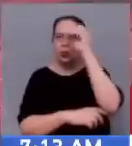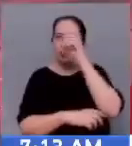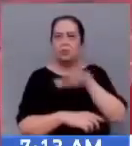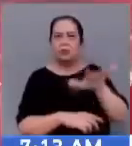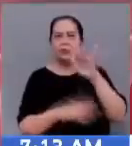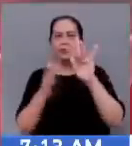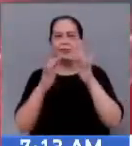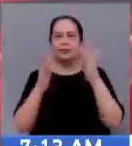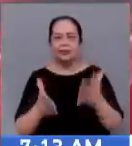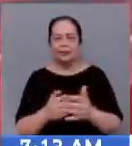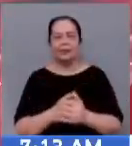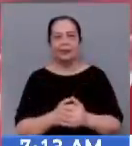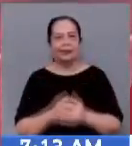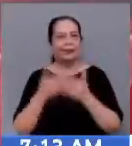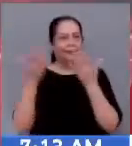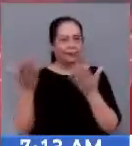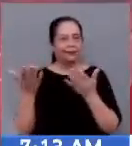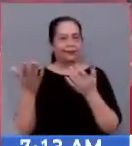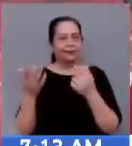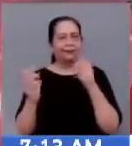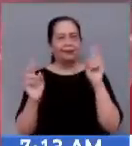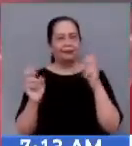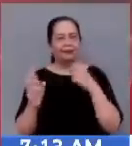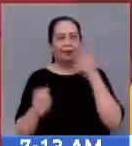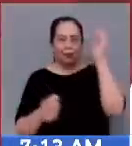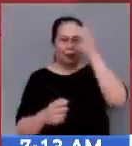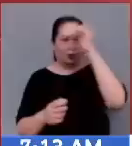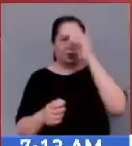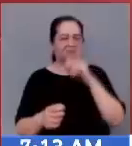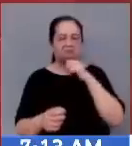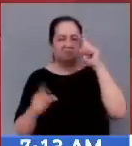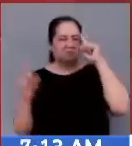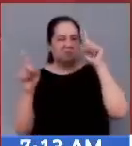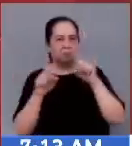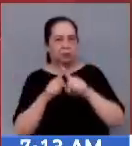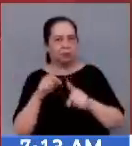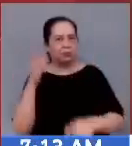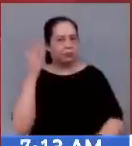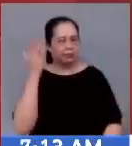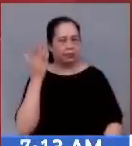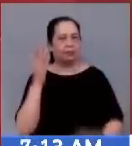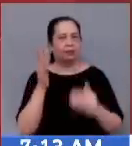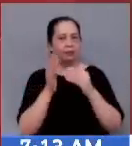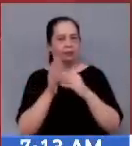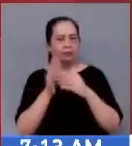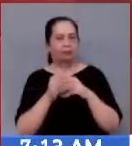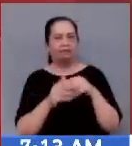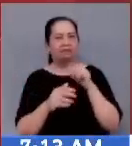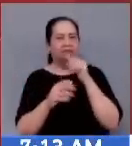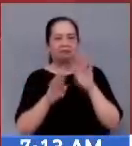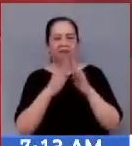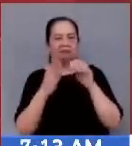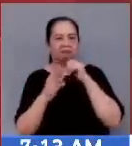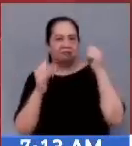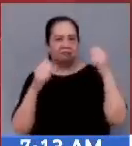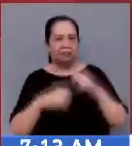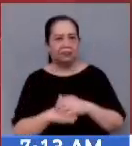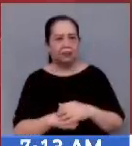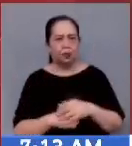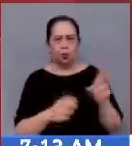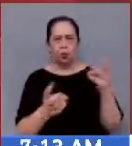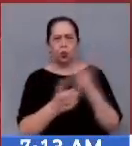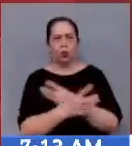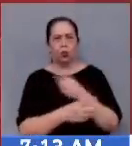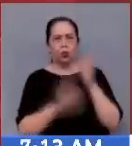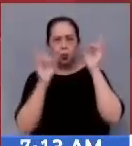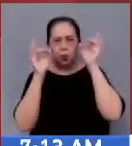Igan, narito ang boses ng masa. Hindi pabor si Aisha Winks na muling buksan ang Bataan Nuclear Power Plant. Matindi raw ang panganib